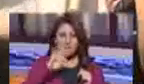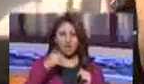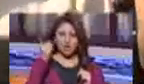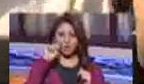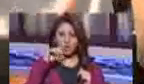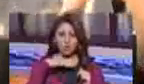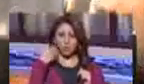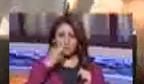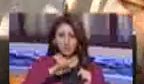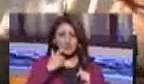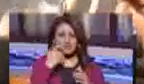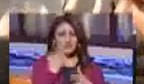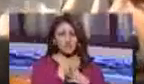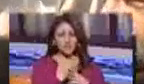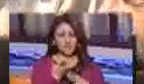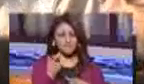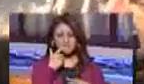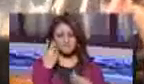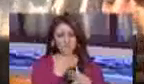يوم